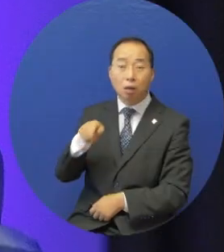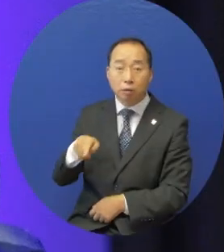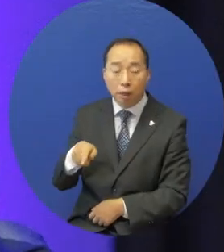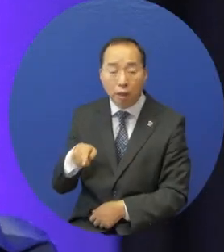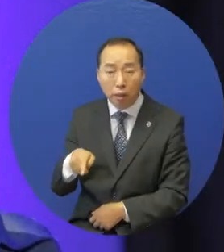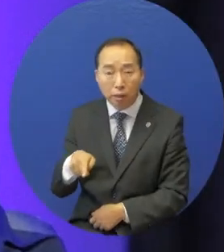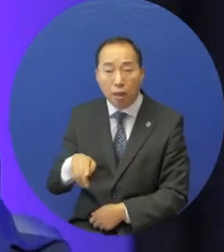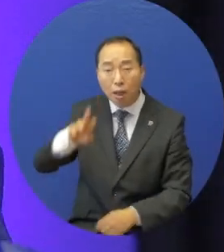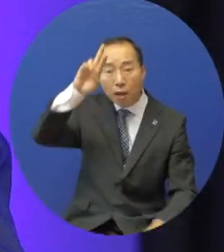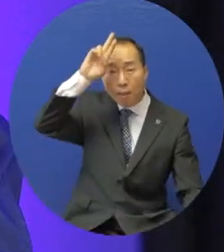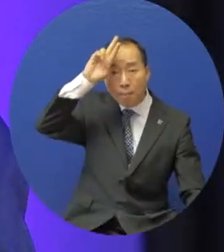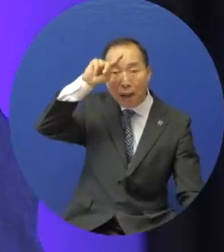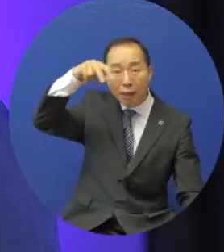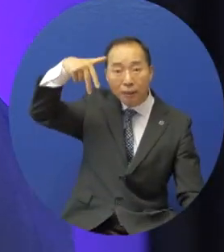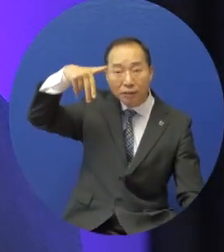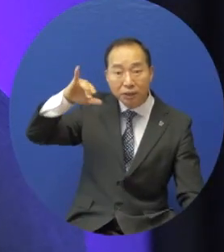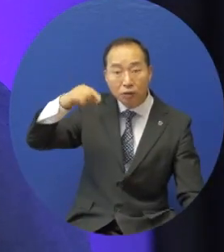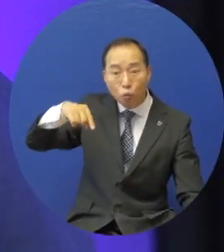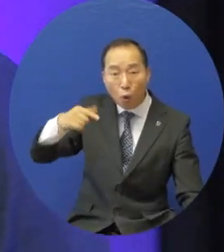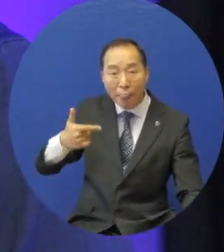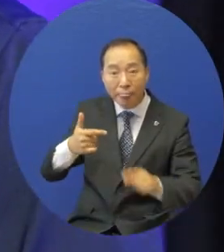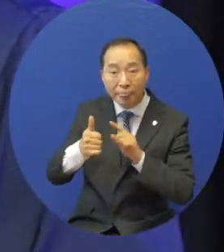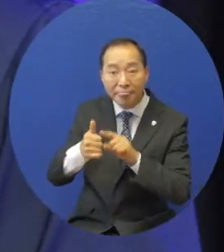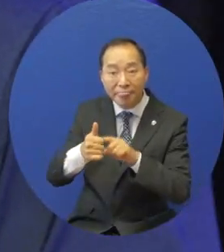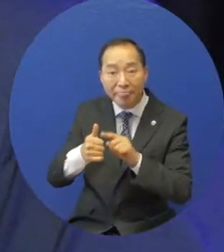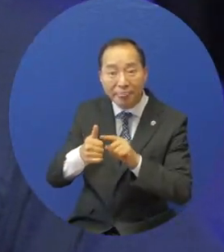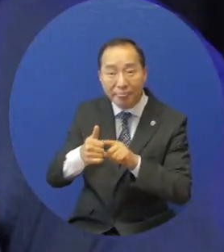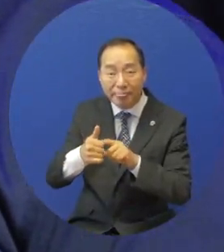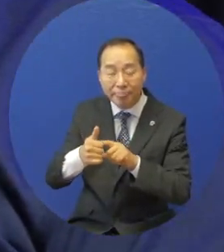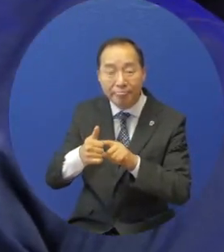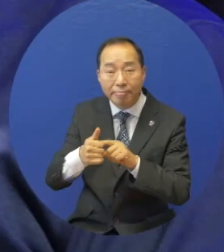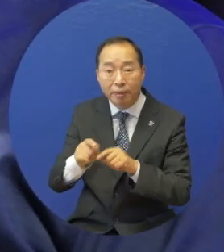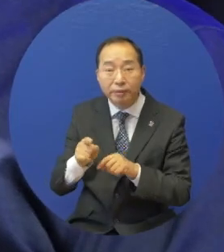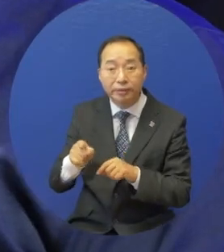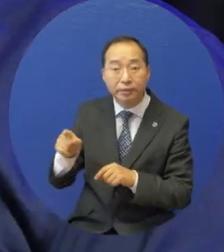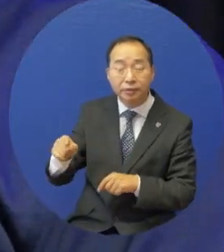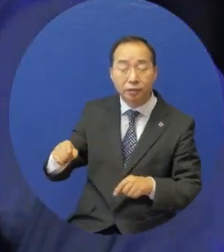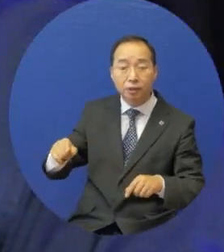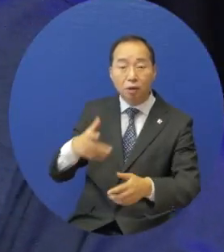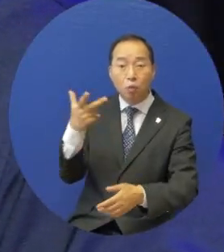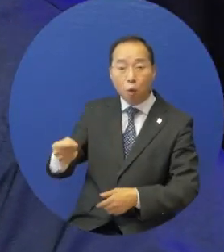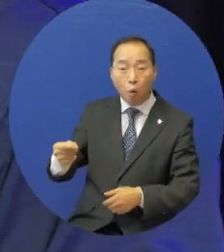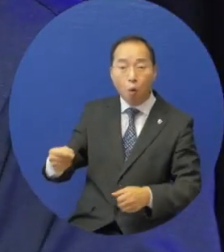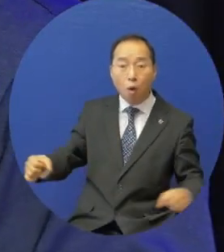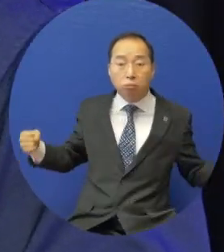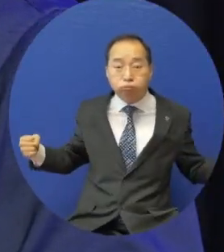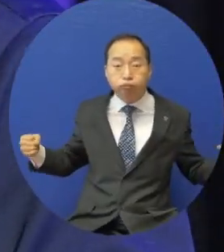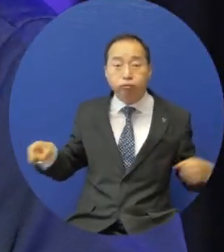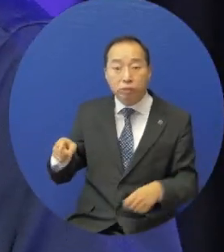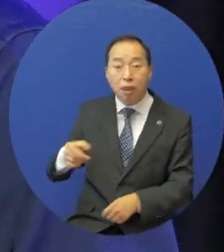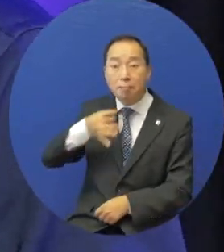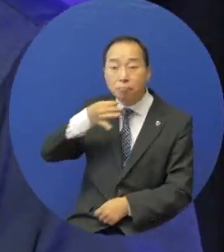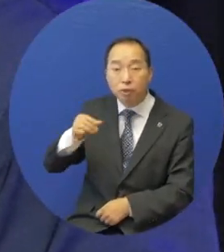말이죠. 그런데 연안박지원은 그분을 뭐라고 명명한지 아시겠습니까?